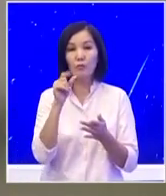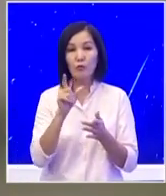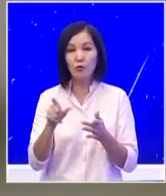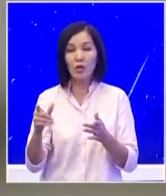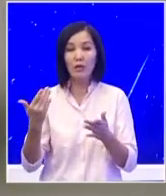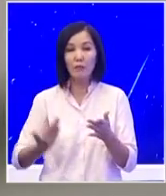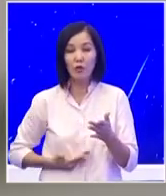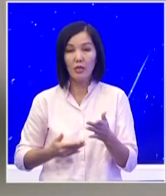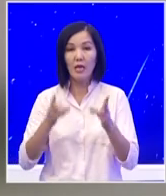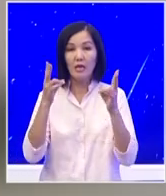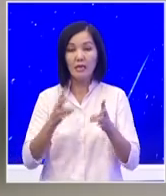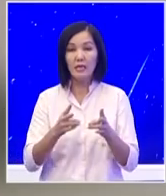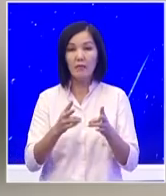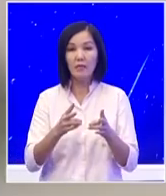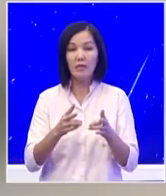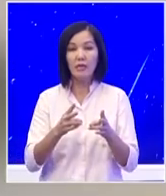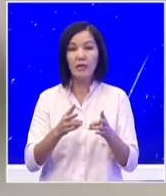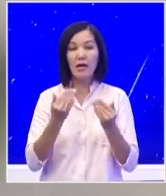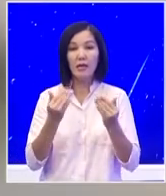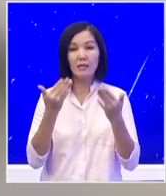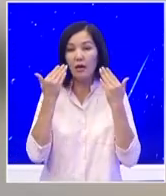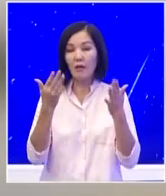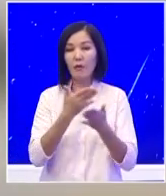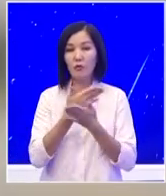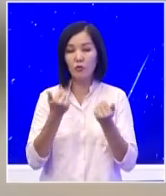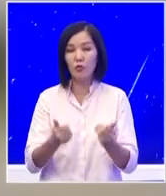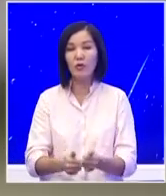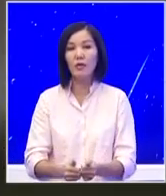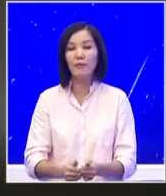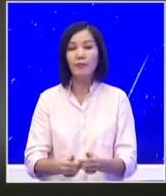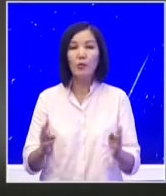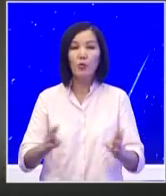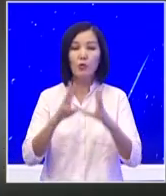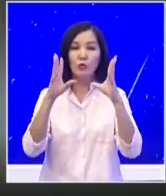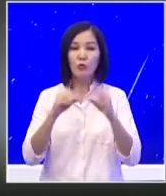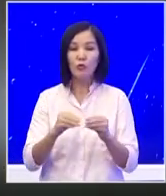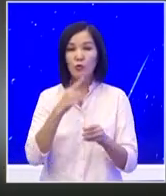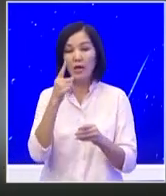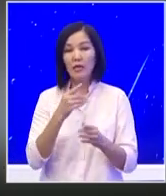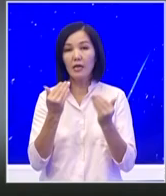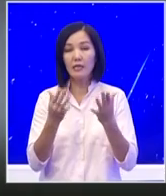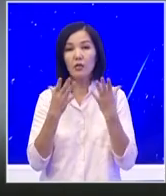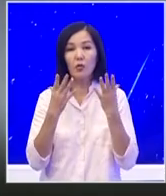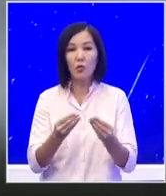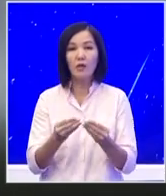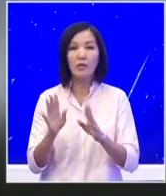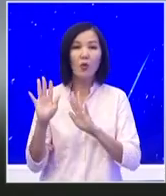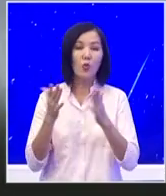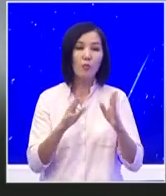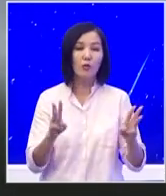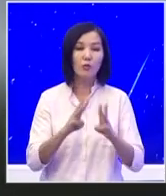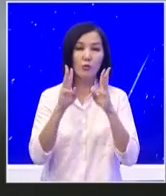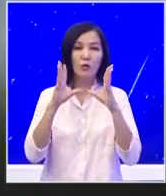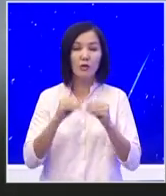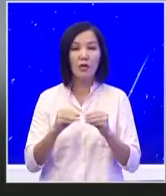тұрады. Зардап шеккендер мен қирандылар туралы әзірге хабарланбай отыр. Өрт сөндірушілердің айтуынша, қазіргі уақытта орман өрті